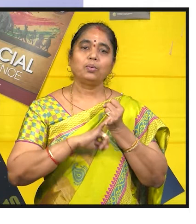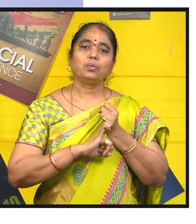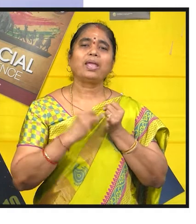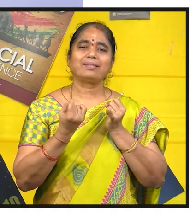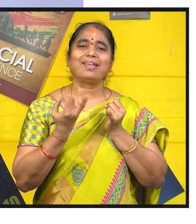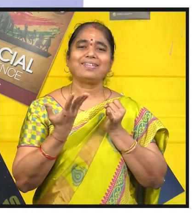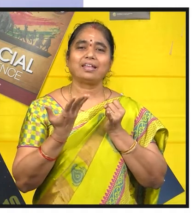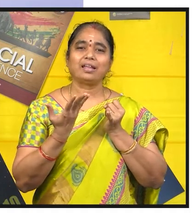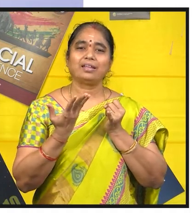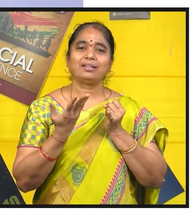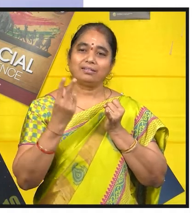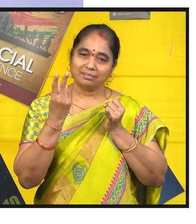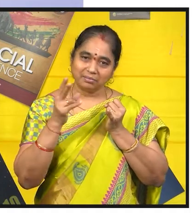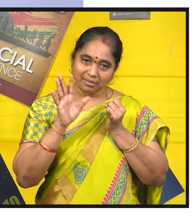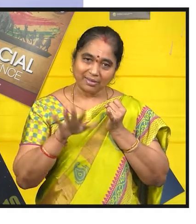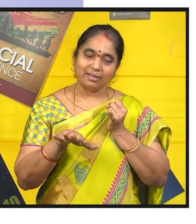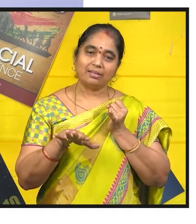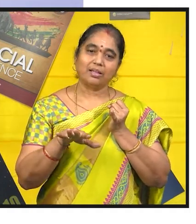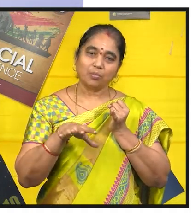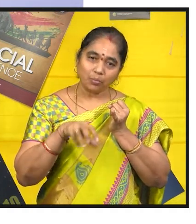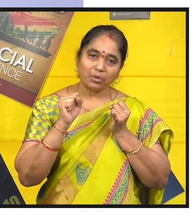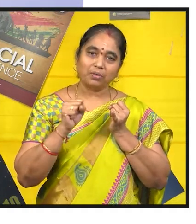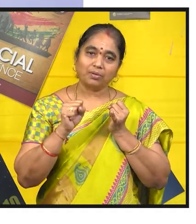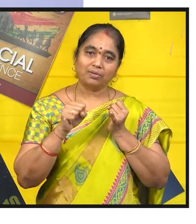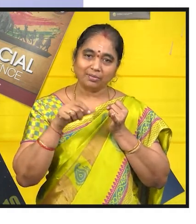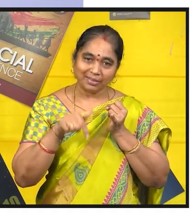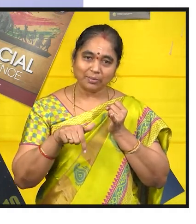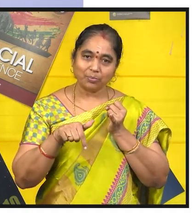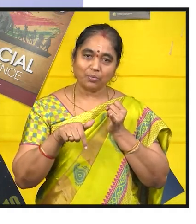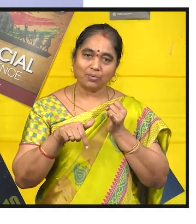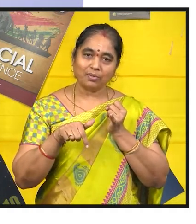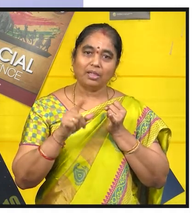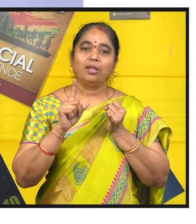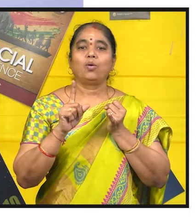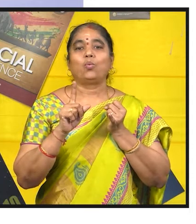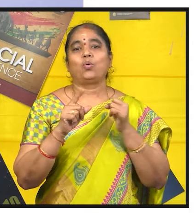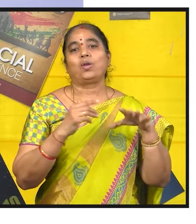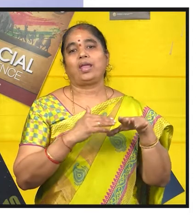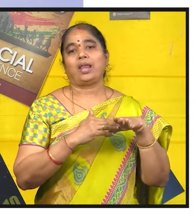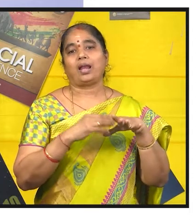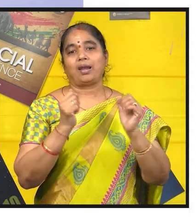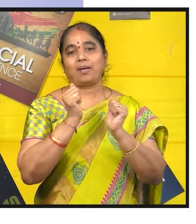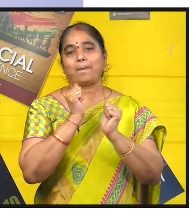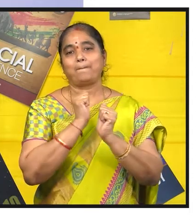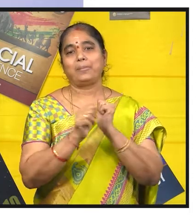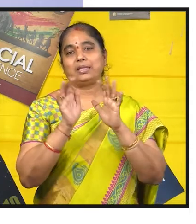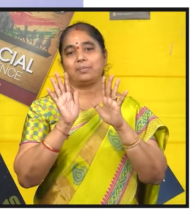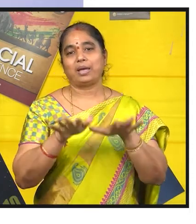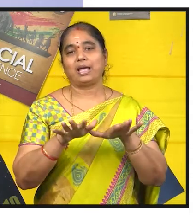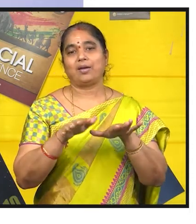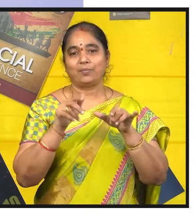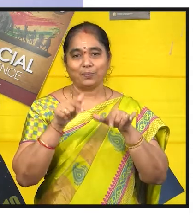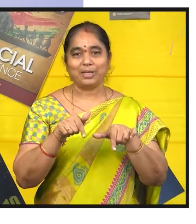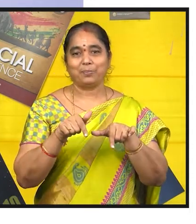எவ்வளவு எலக்ட்ரான் நிரம்ப முடியும், அங்கேயும் ரெண்டு எலக்ட்ரான் தான் நிரம்ப முடியும். இப்போ நமக்கு ஒரு எலக்ட்ரான் மீதியாக